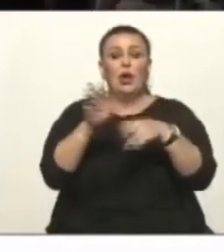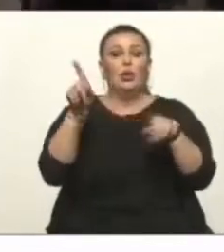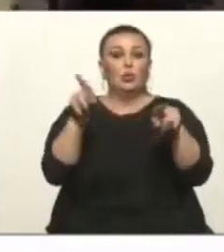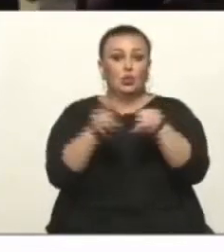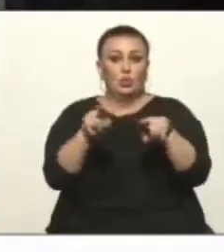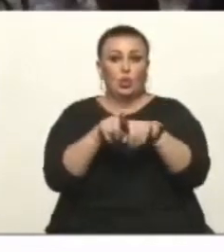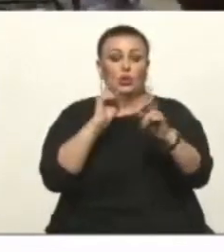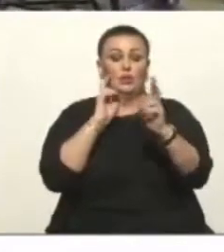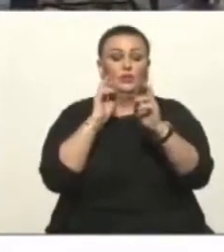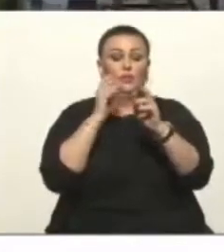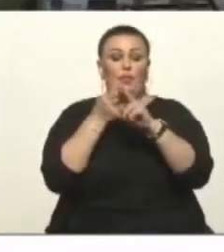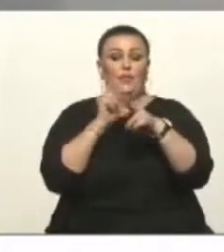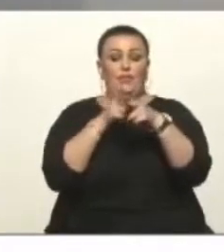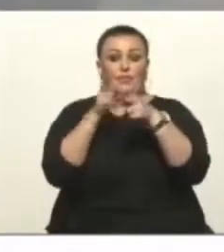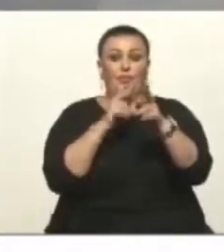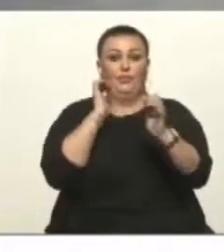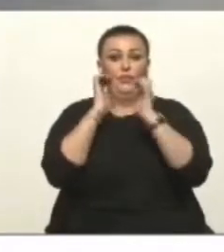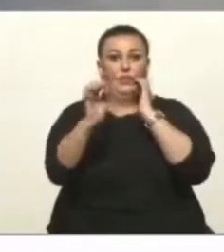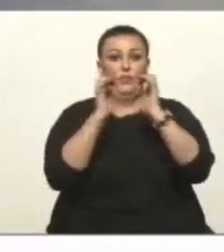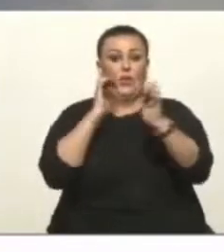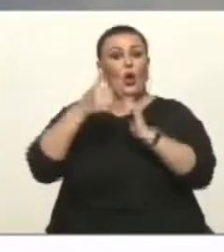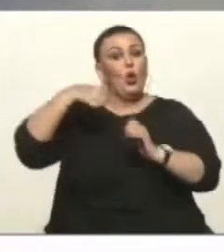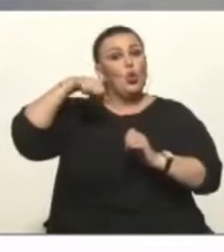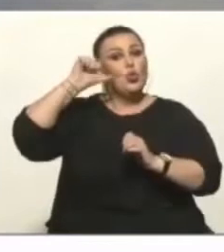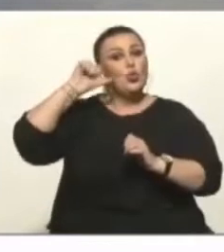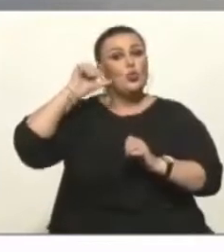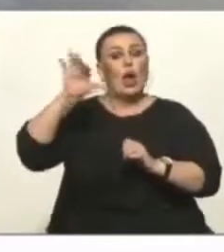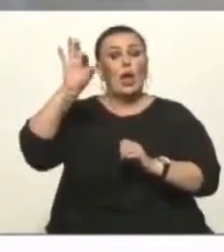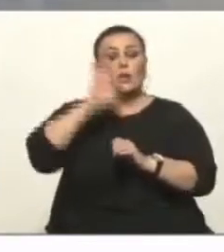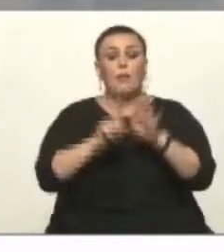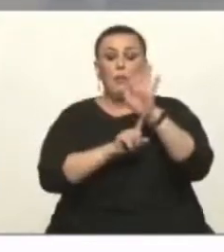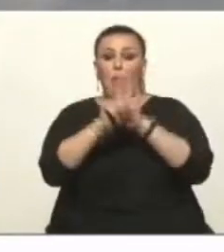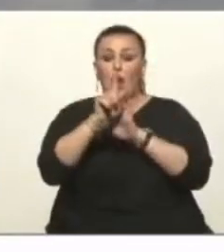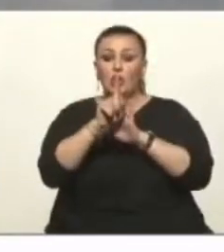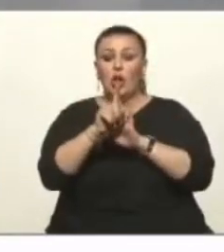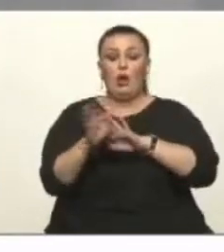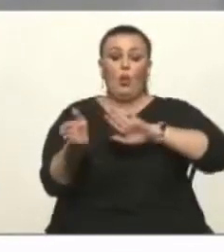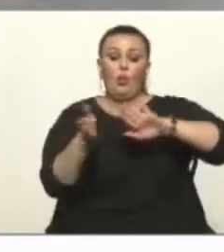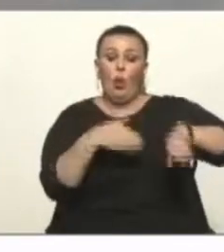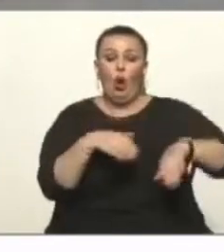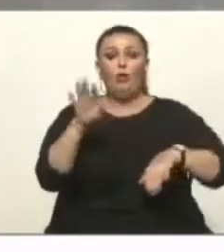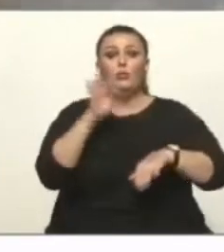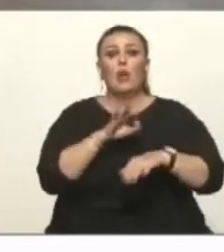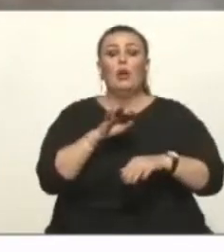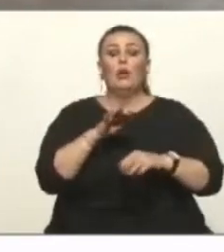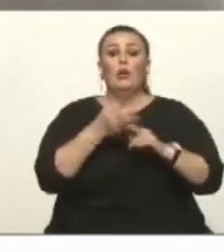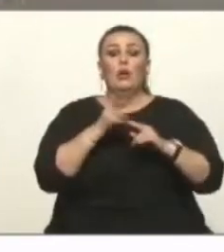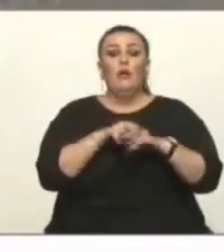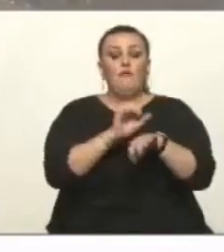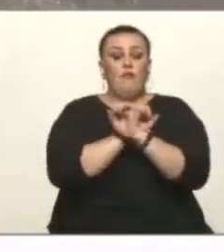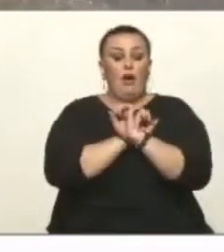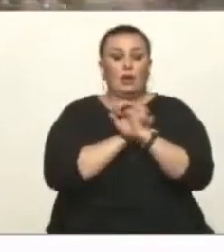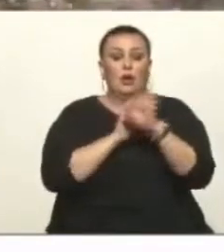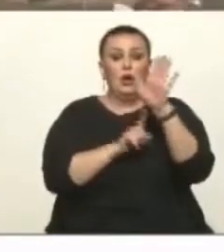qatarların hərəkətində də dünəndən başlayaraq fasilələr meydana gəldi. Yolların ödənişli keçidlərində isə